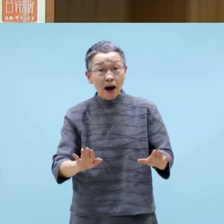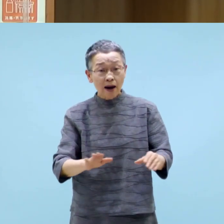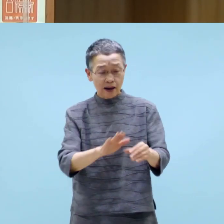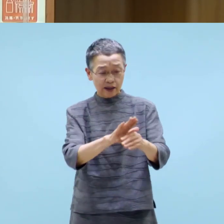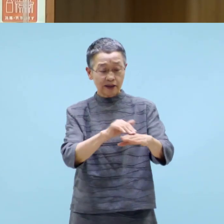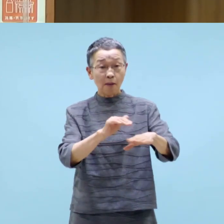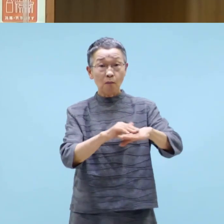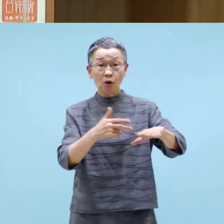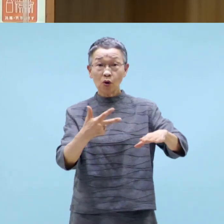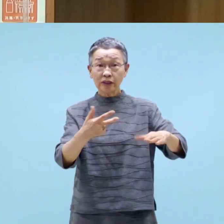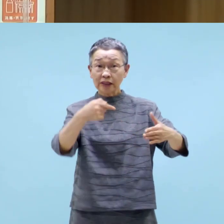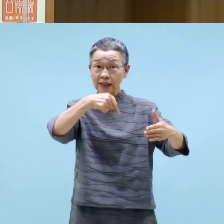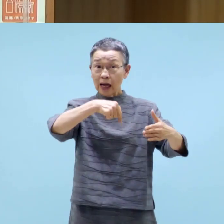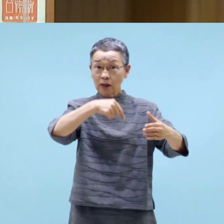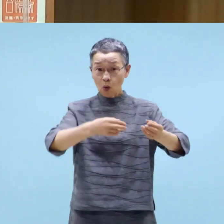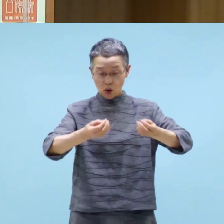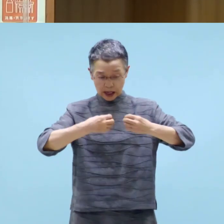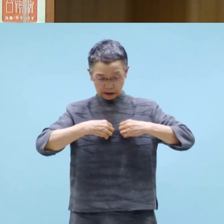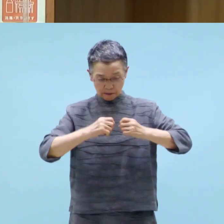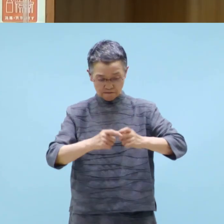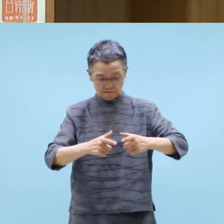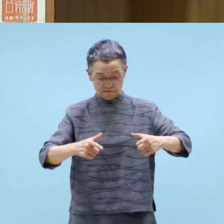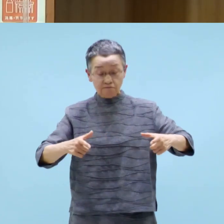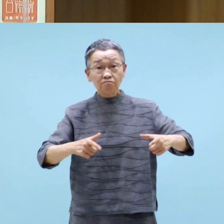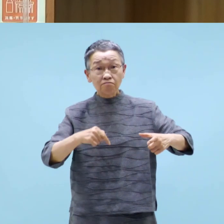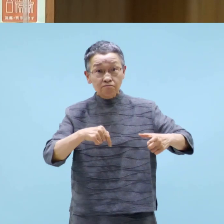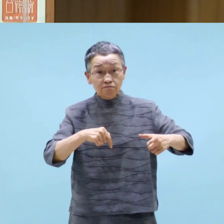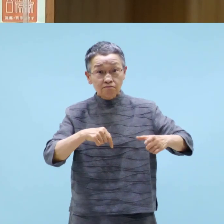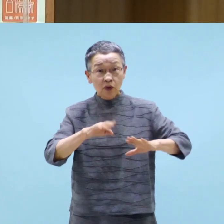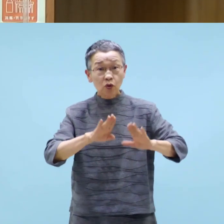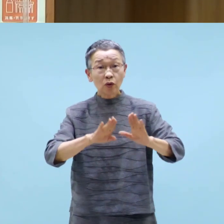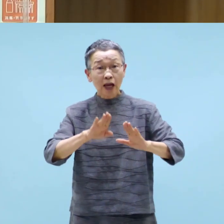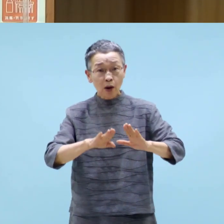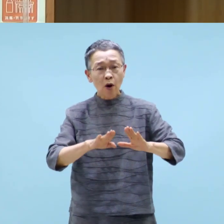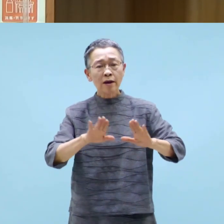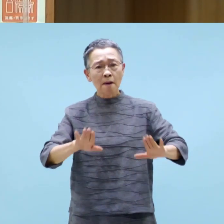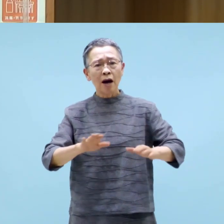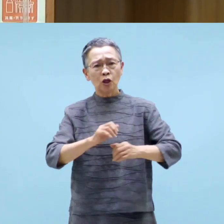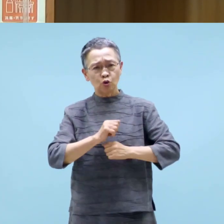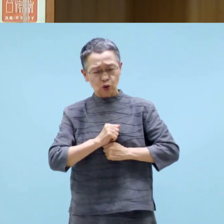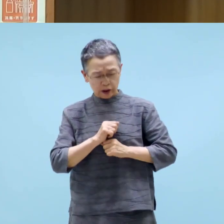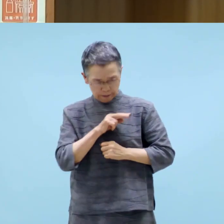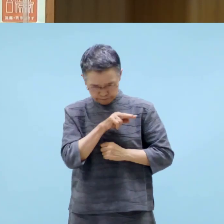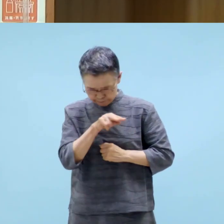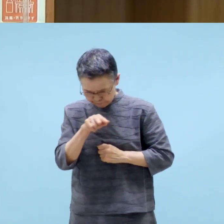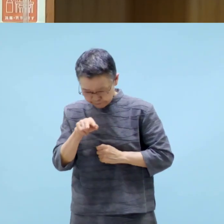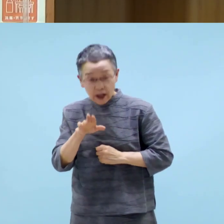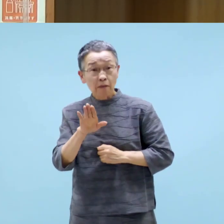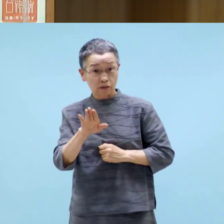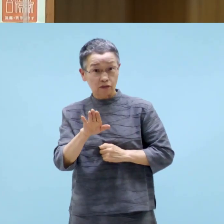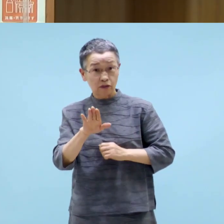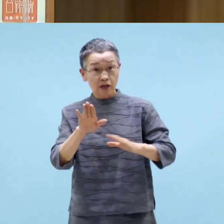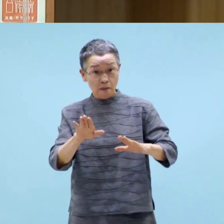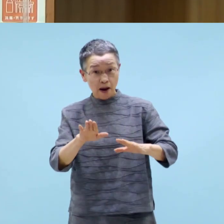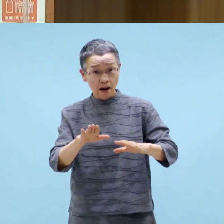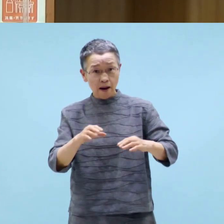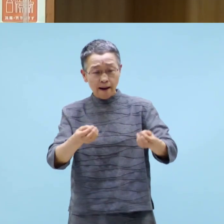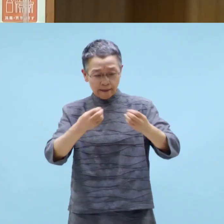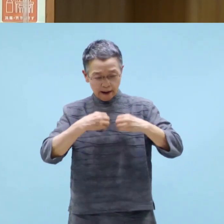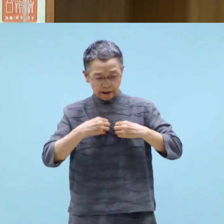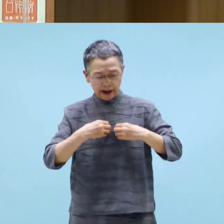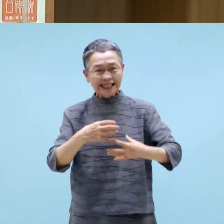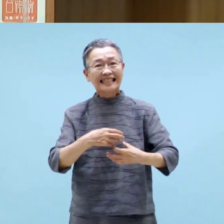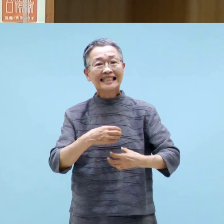でのですね、感染拡大、これを非常に注視をしていまして、今感染リスクを回避できない場